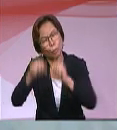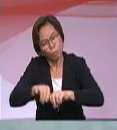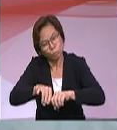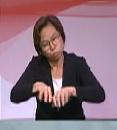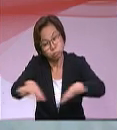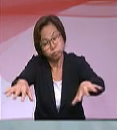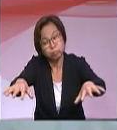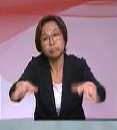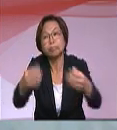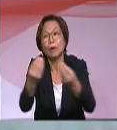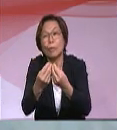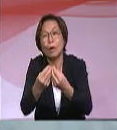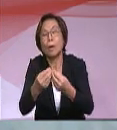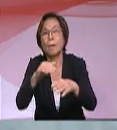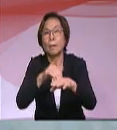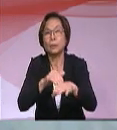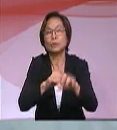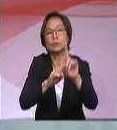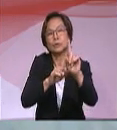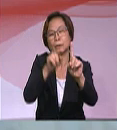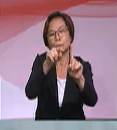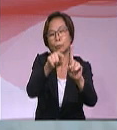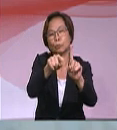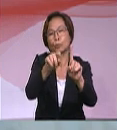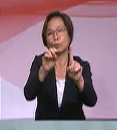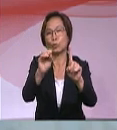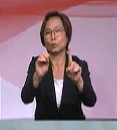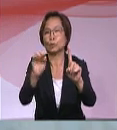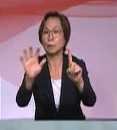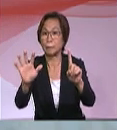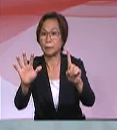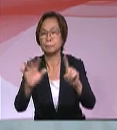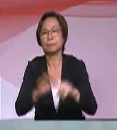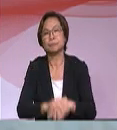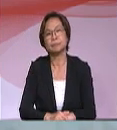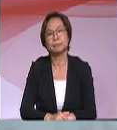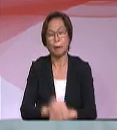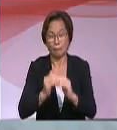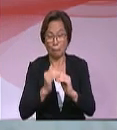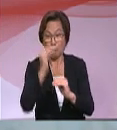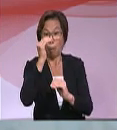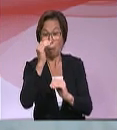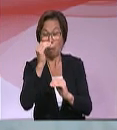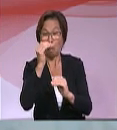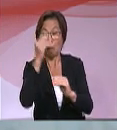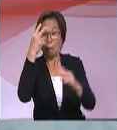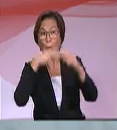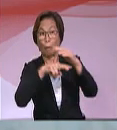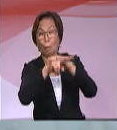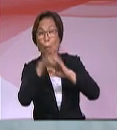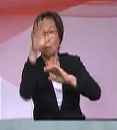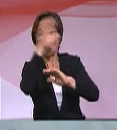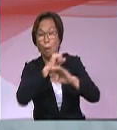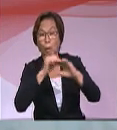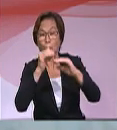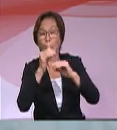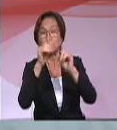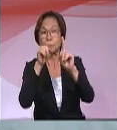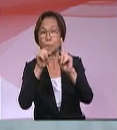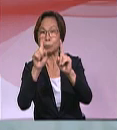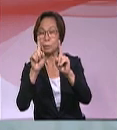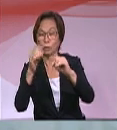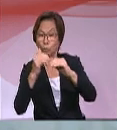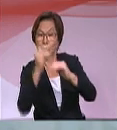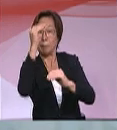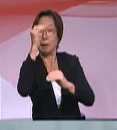kebolehjangkitan adalah pada 1.05, iaitu melebihi unjuran 1.1. Pada